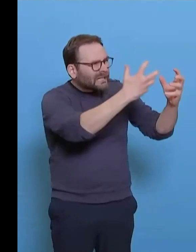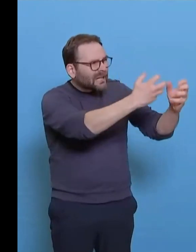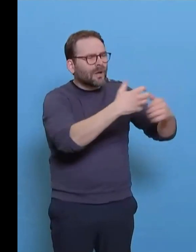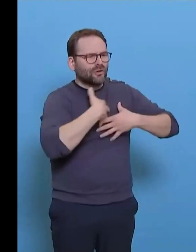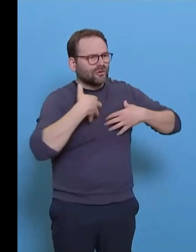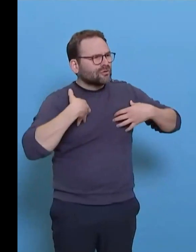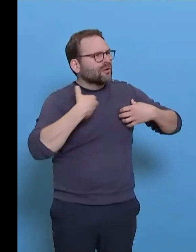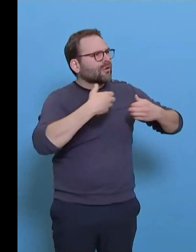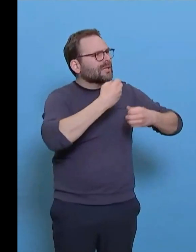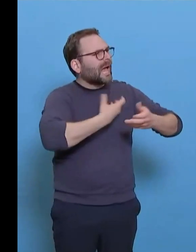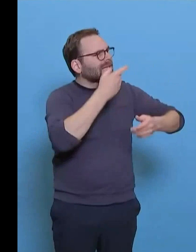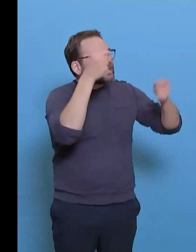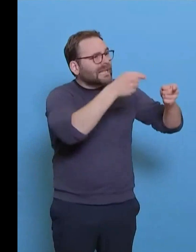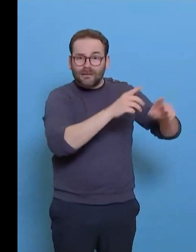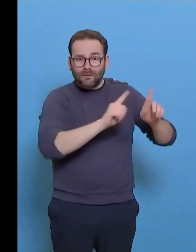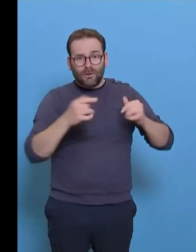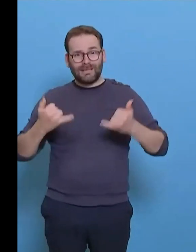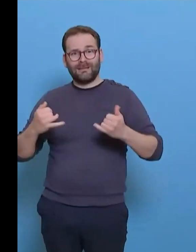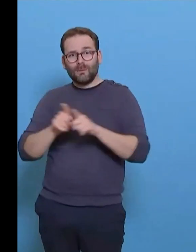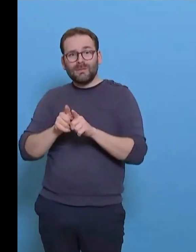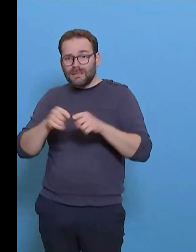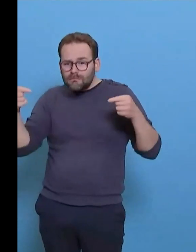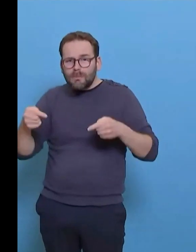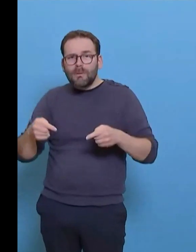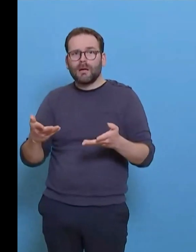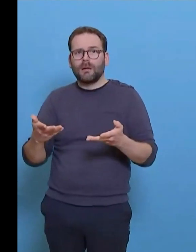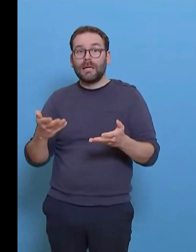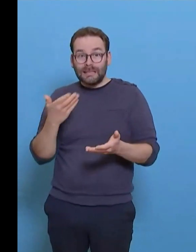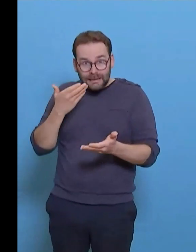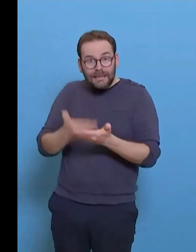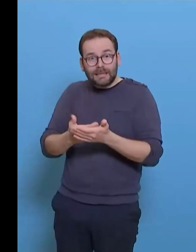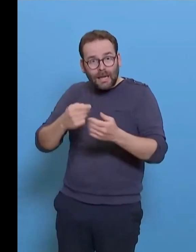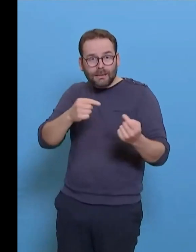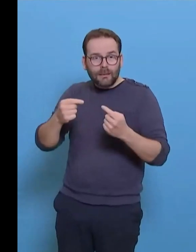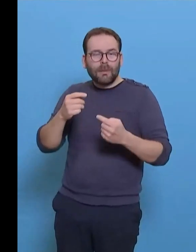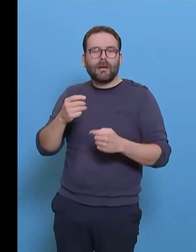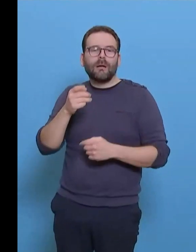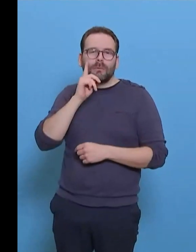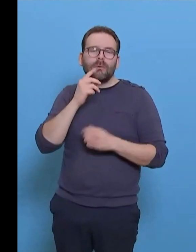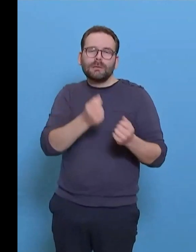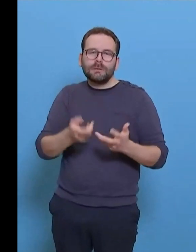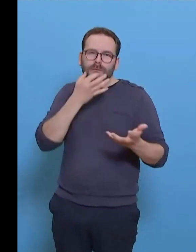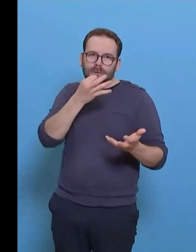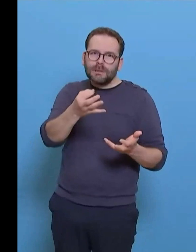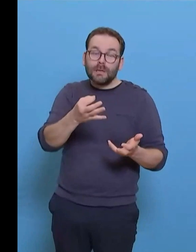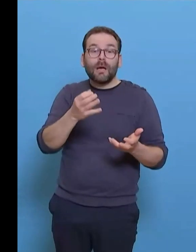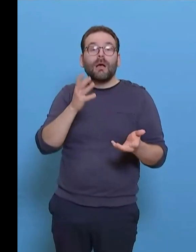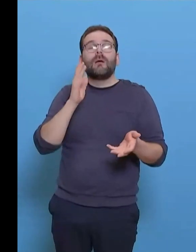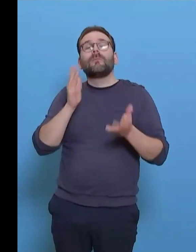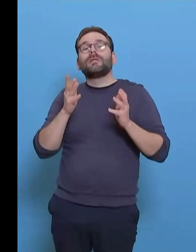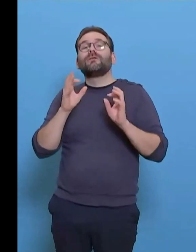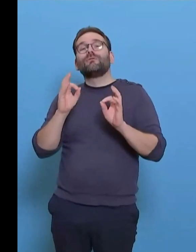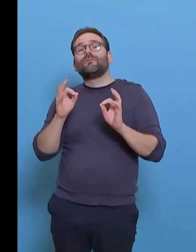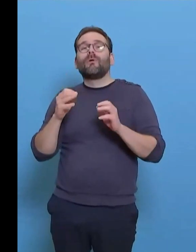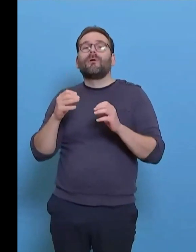science et aux artistes. Et c'est ça le cœur du débat. Parce que, je vais vous donner les chiffres, peut-être que ça nous épargnera